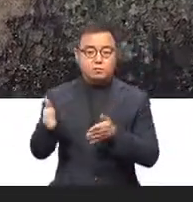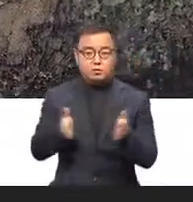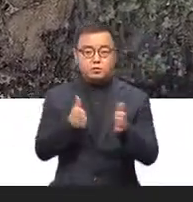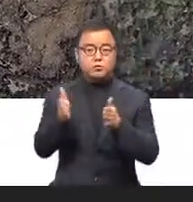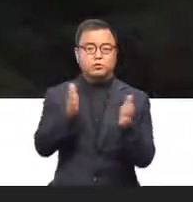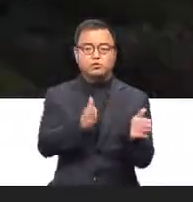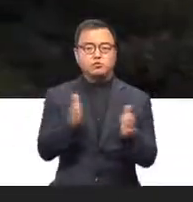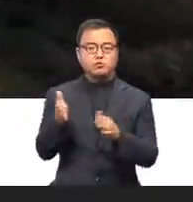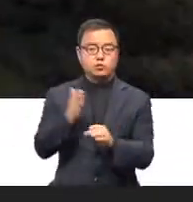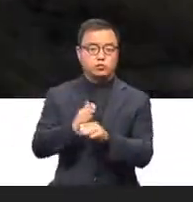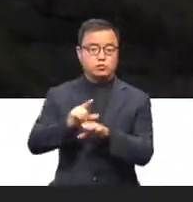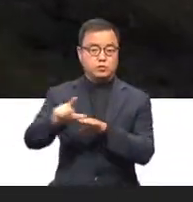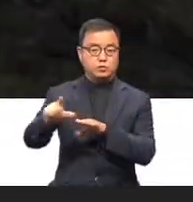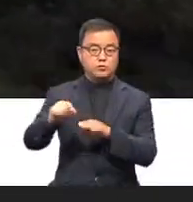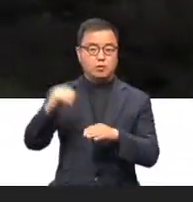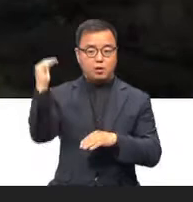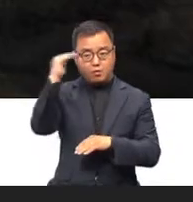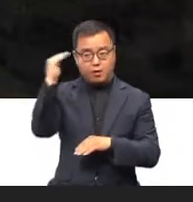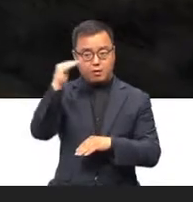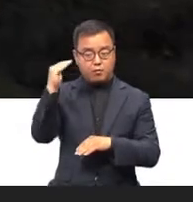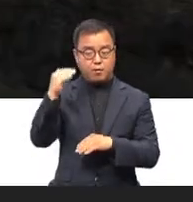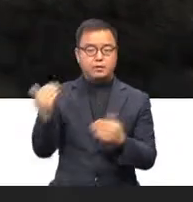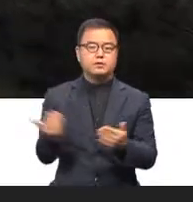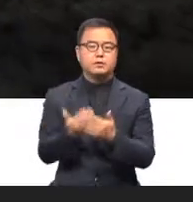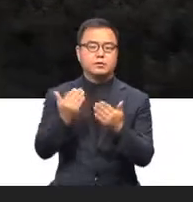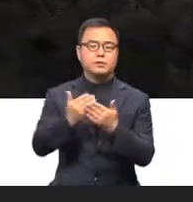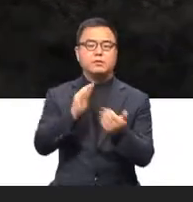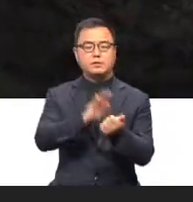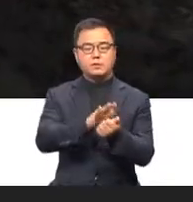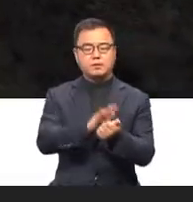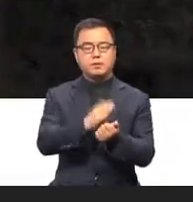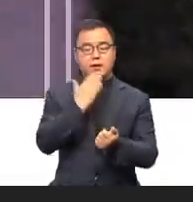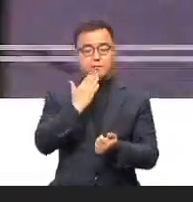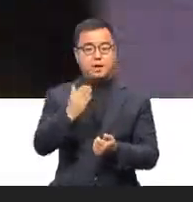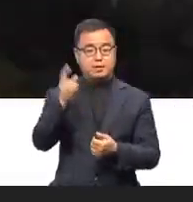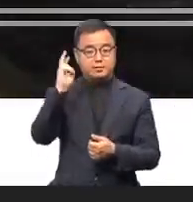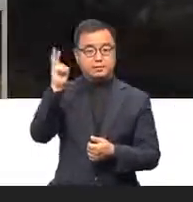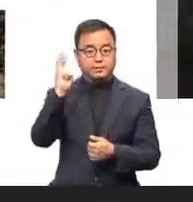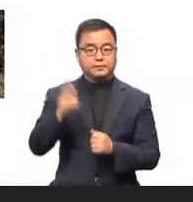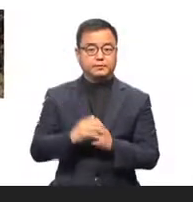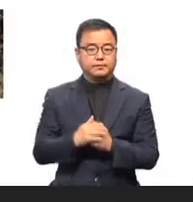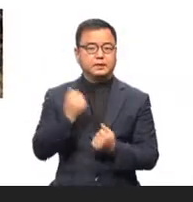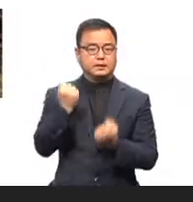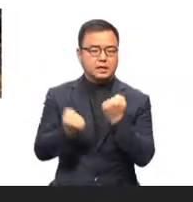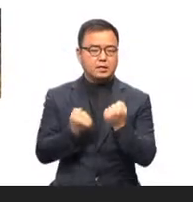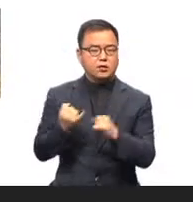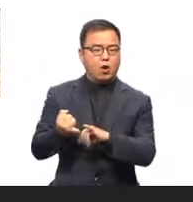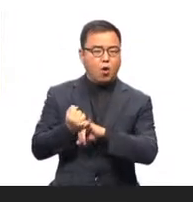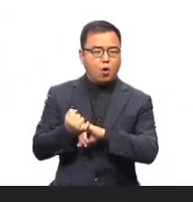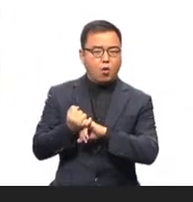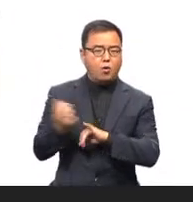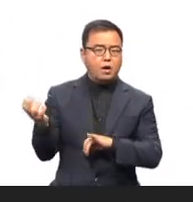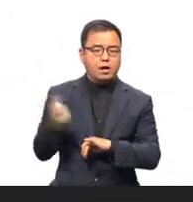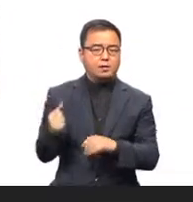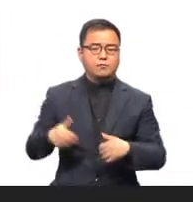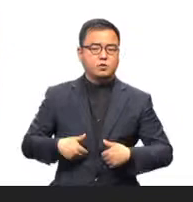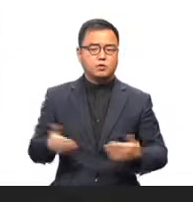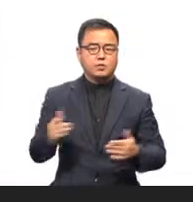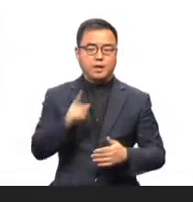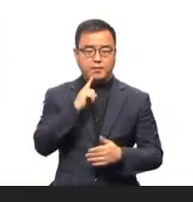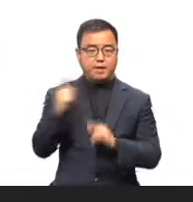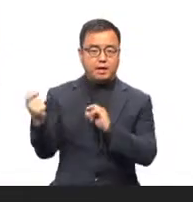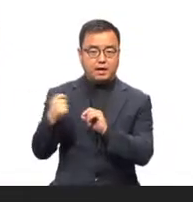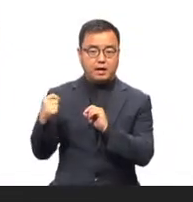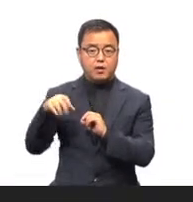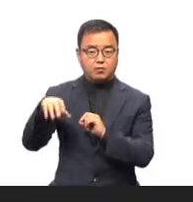지방 관광 활성화에 기여할 수 있는 프로그램이 될 것으로 전망이 됩니다 예 자전거를 꼭 가져 가실 필요 없다고 해요 그 근처에서 비니